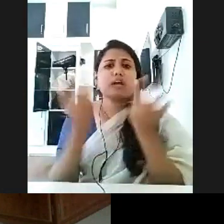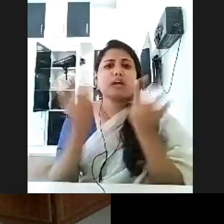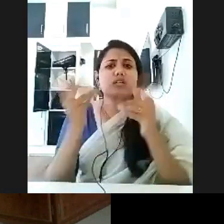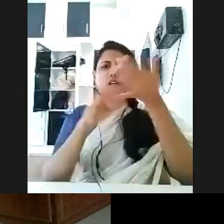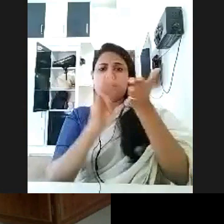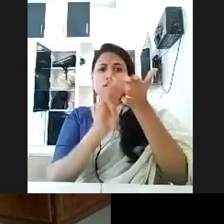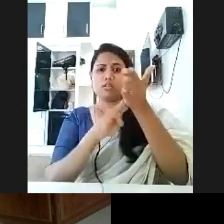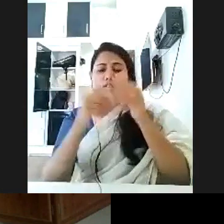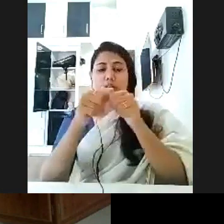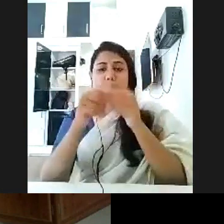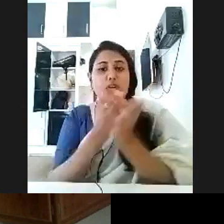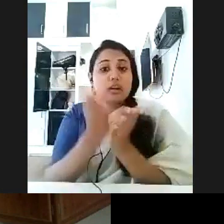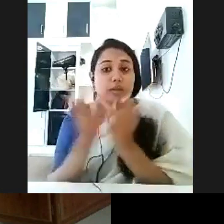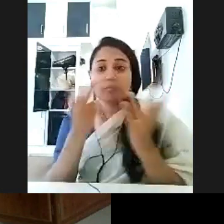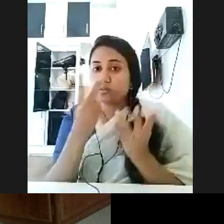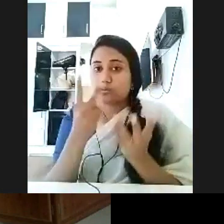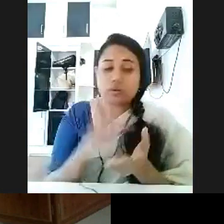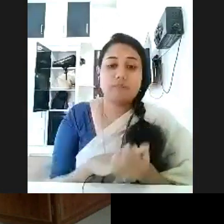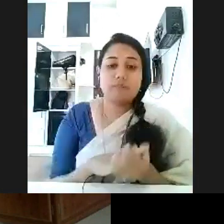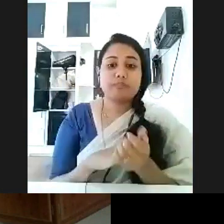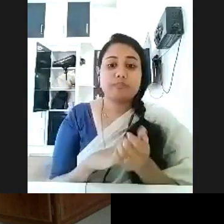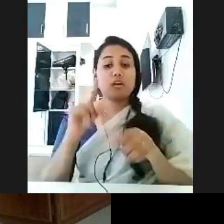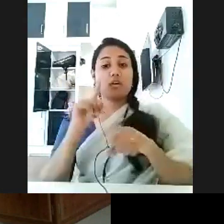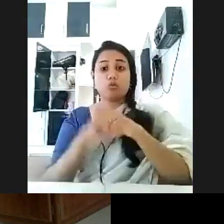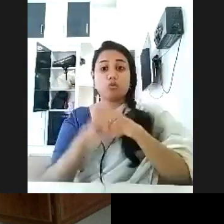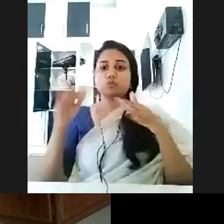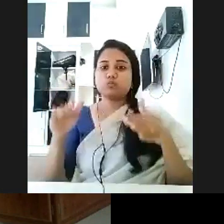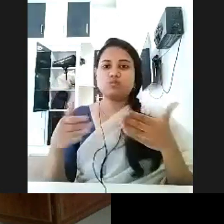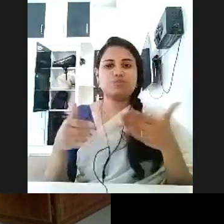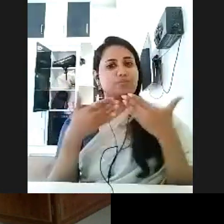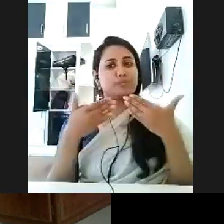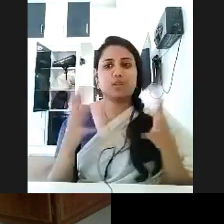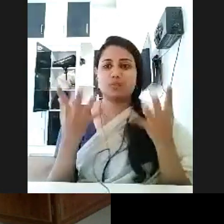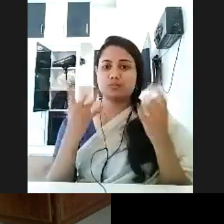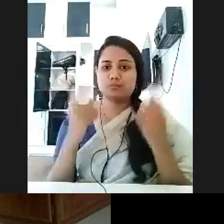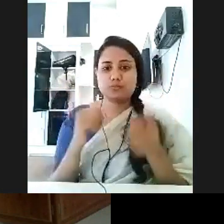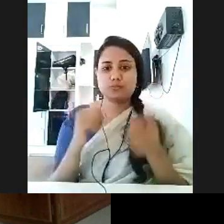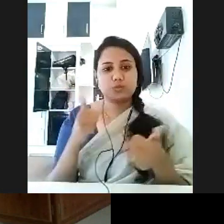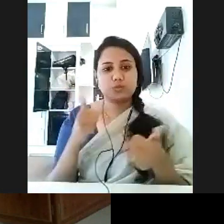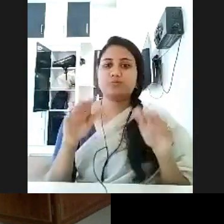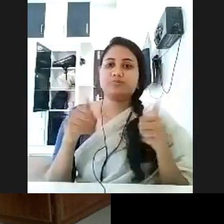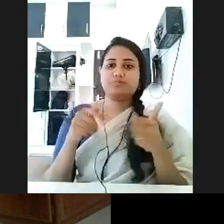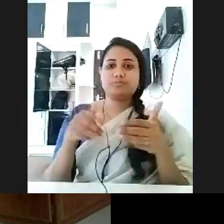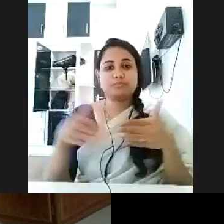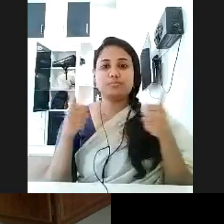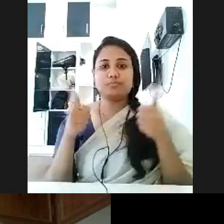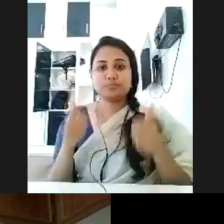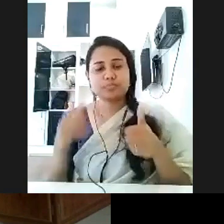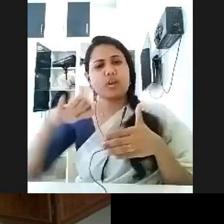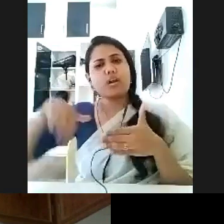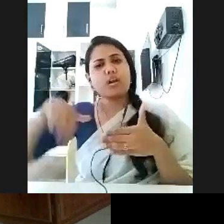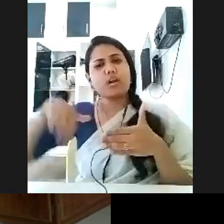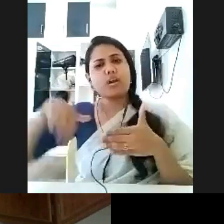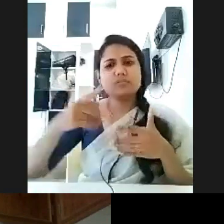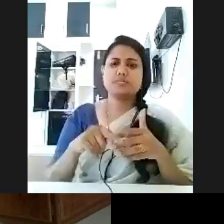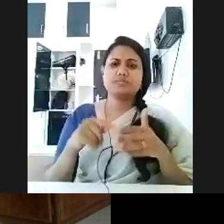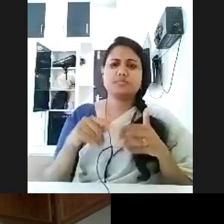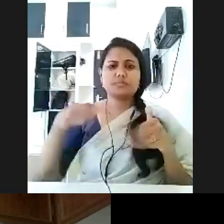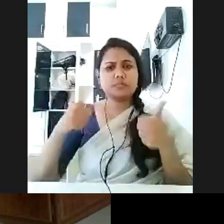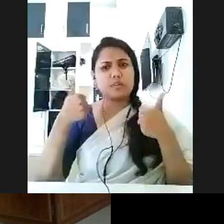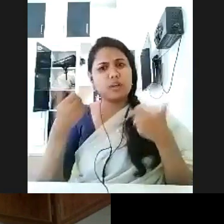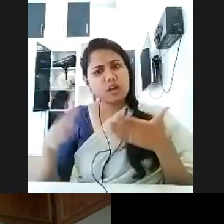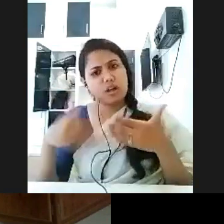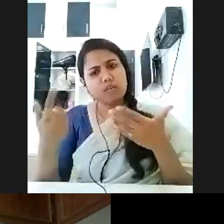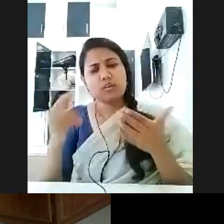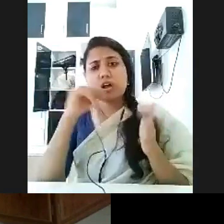നോക്കേണ്ട രീതിയായിട്ടുണ്ടാവും. ഫസ്റ്റ് വിസിറ്റ് ആക്ച്വലി ഐ വുഡ് അഡ്വൈസ് ദാറ്റ് ഒന്ന് നേരിട്ട് കാണുന്നതായിരിക്കും നല്ലത്. അതിനുശേഷം പതുക്കെ എനിക്ക് കാണിച്ചാൽ മതിയാവും. 6